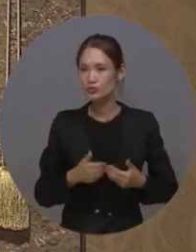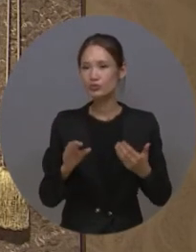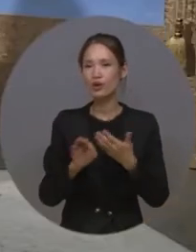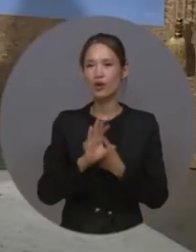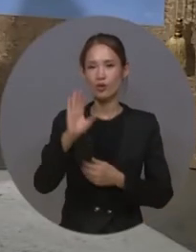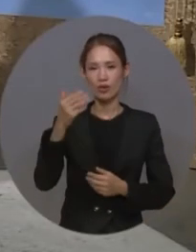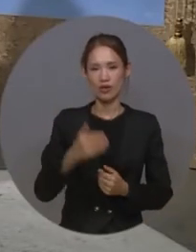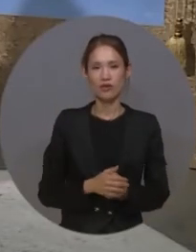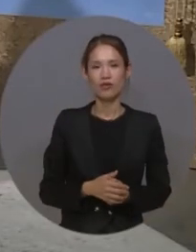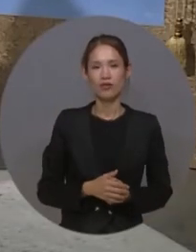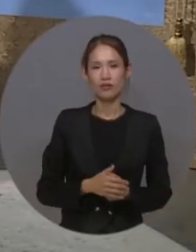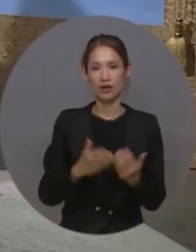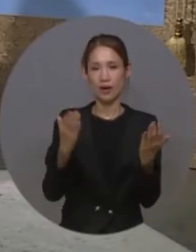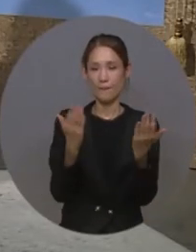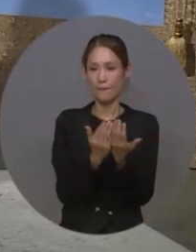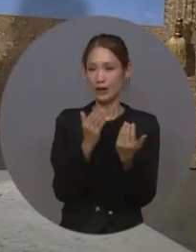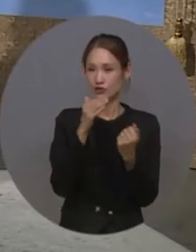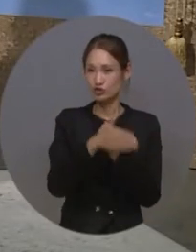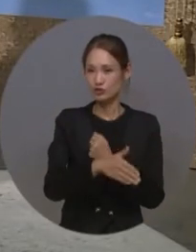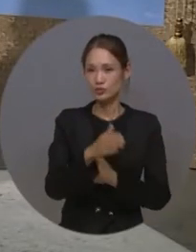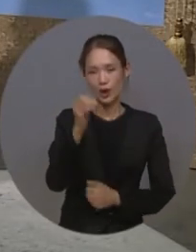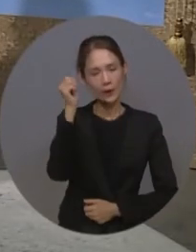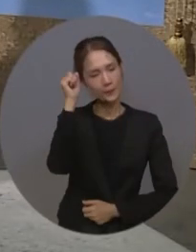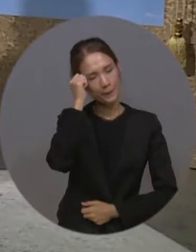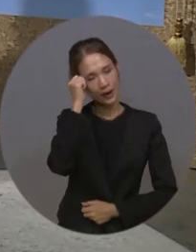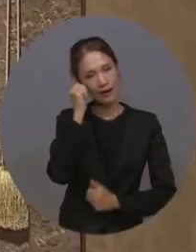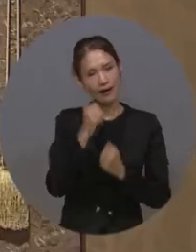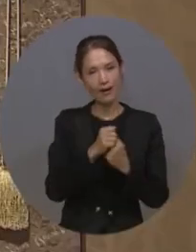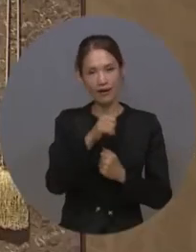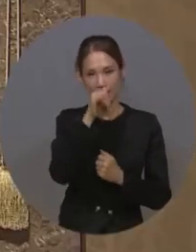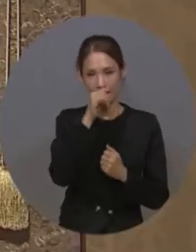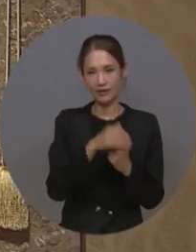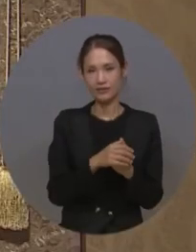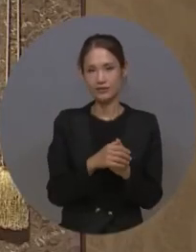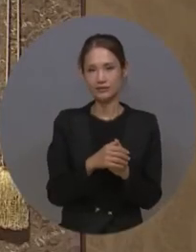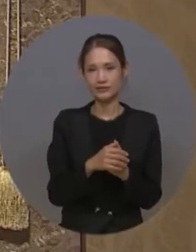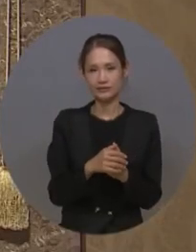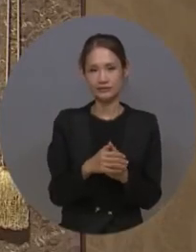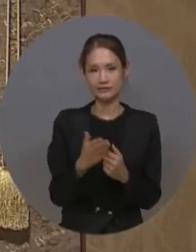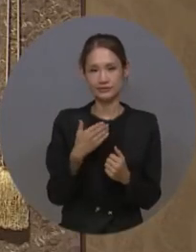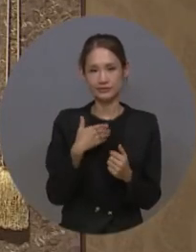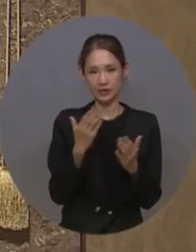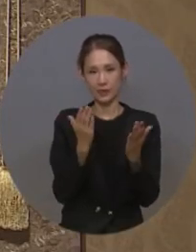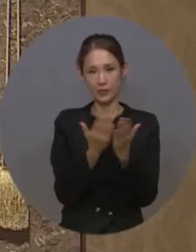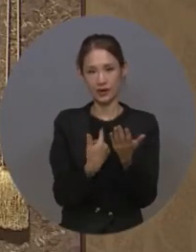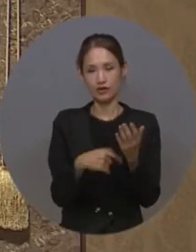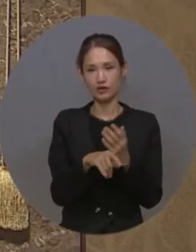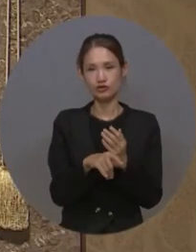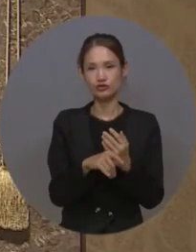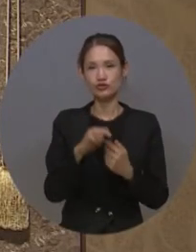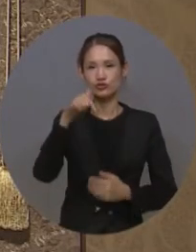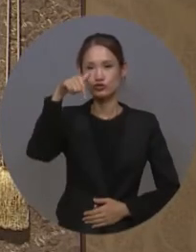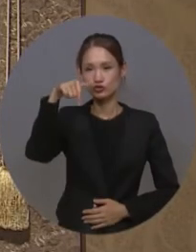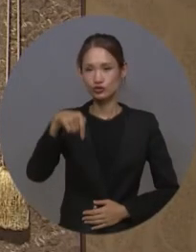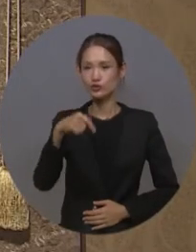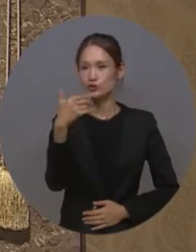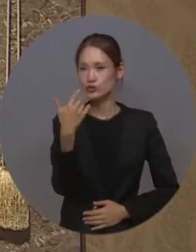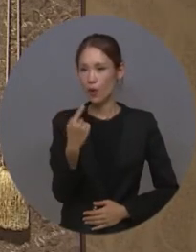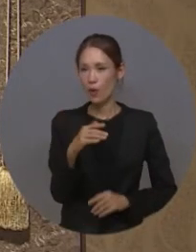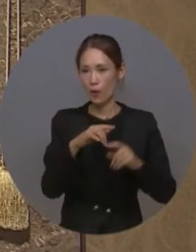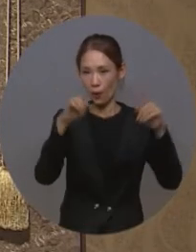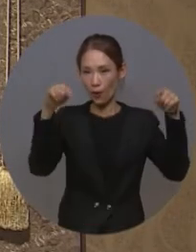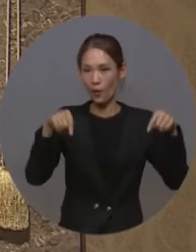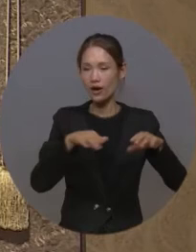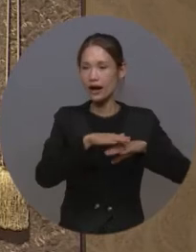그래서 맞춤형 베개가 도 있는데 아 베개를 나한테 맞출 수 있으려면 예 구조가 달라져요 지금 베개